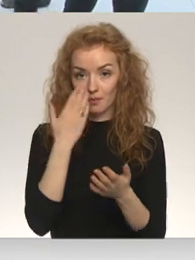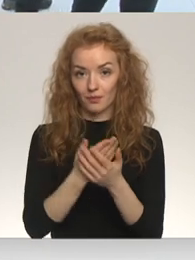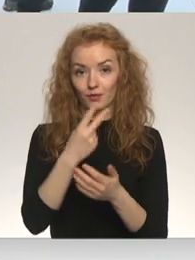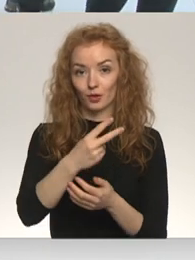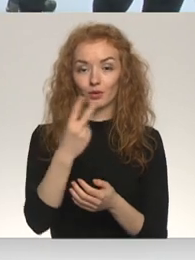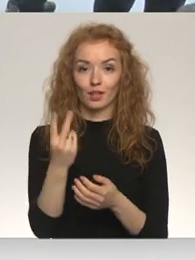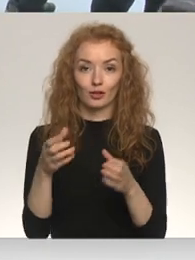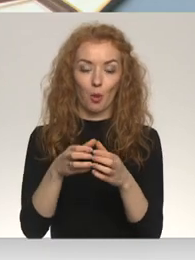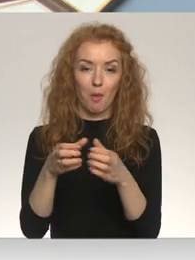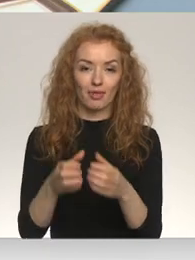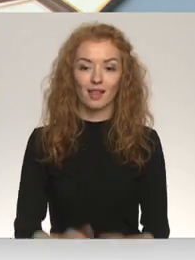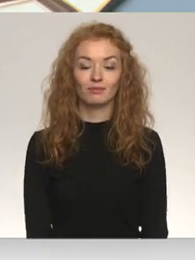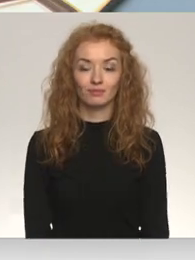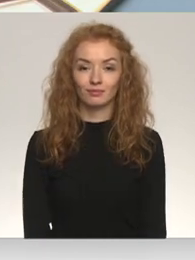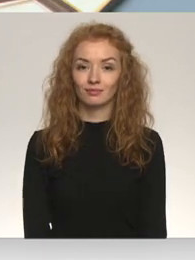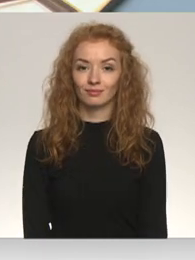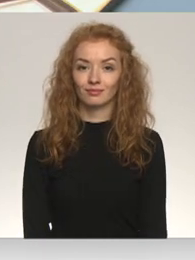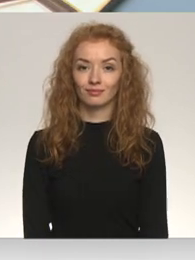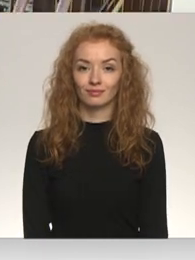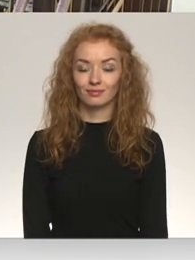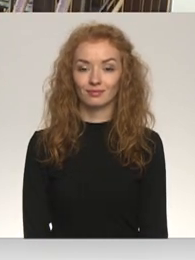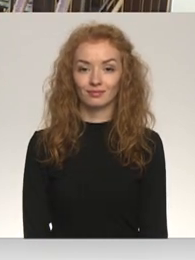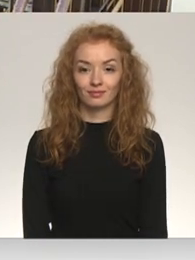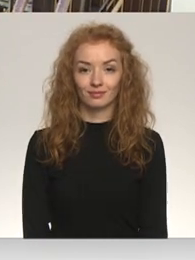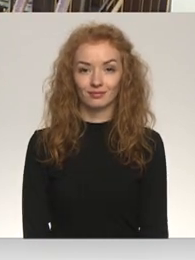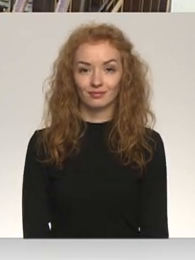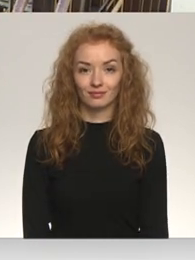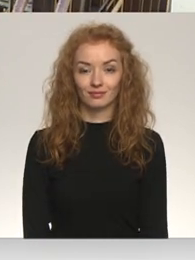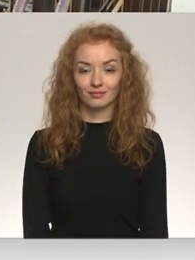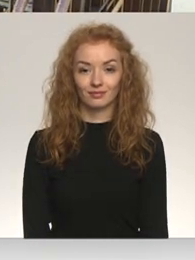22 komandas. Dāvids Freidenfelds, Imants Milovs, Latvijas televīzija.